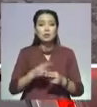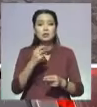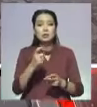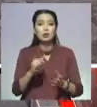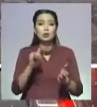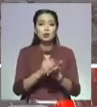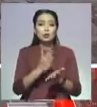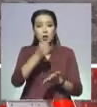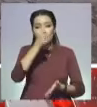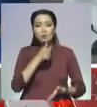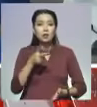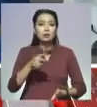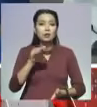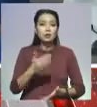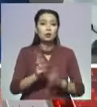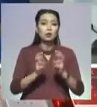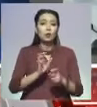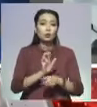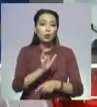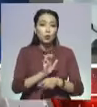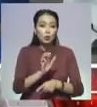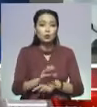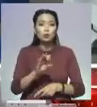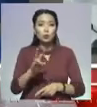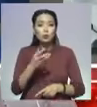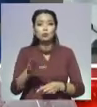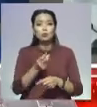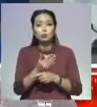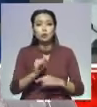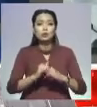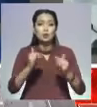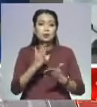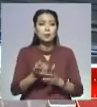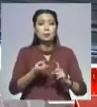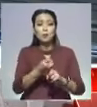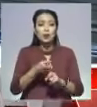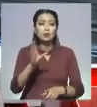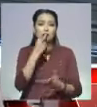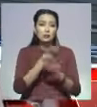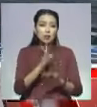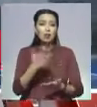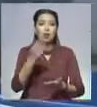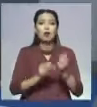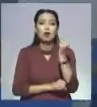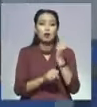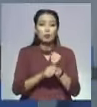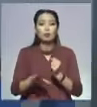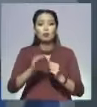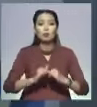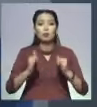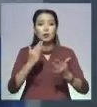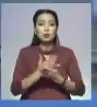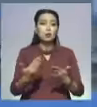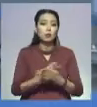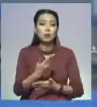2000 тоннадан астам өнім шығарып отырған зауыт жұмысы бірнеше есеге ұлғайды, яғни пандемияға қарамастан жұмысшылар саны артқан. Жаңадан іске қосылған